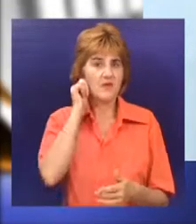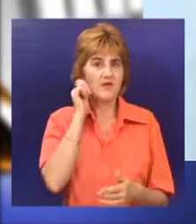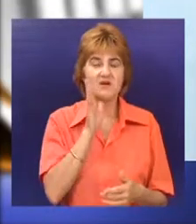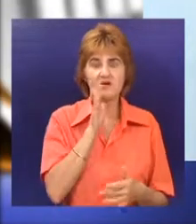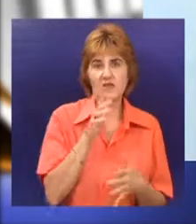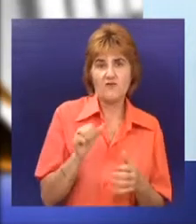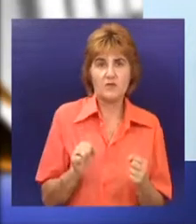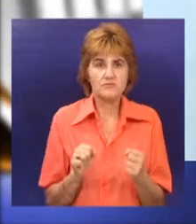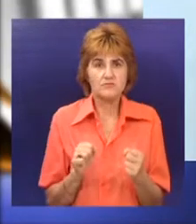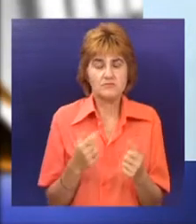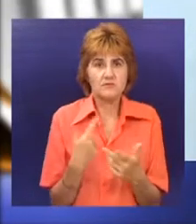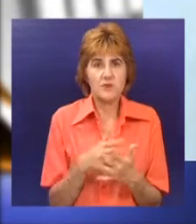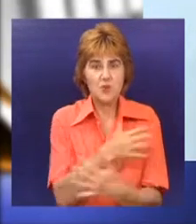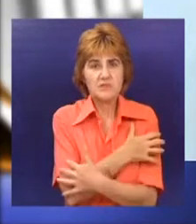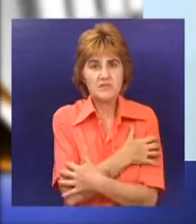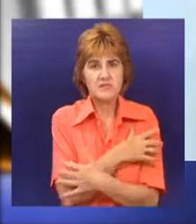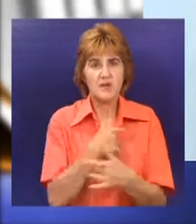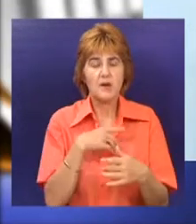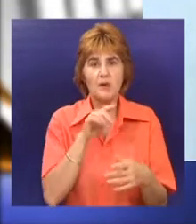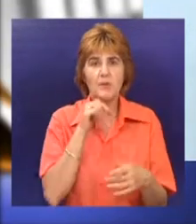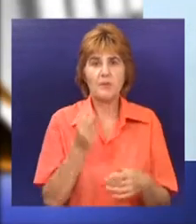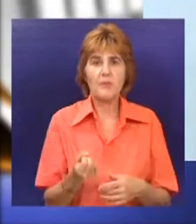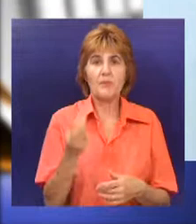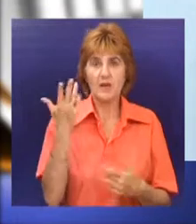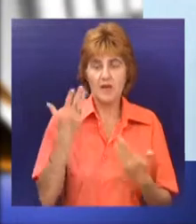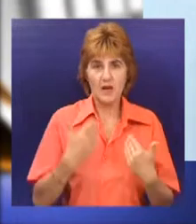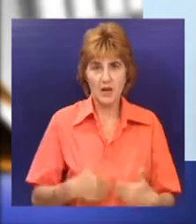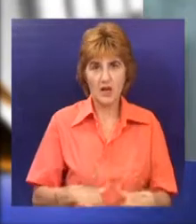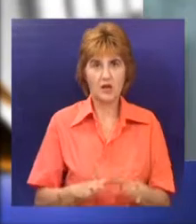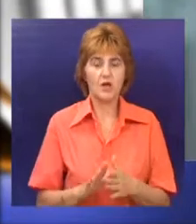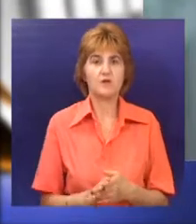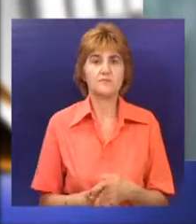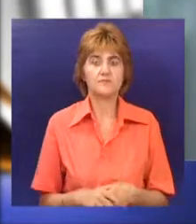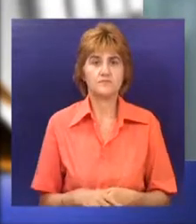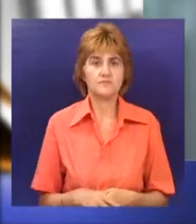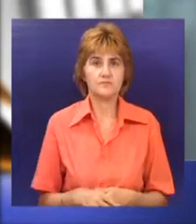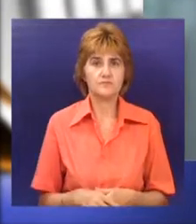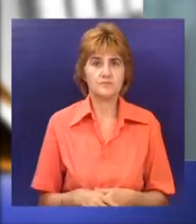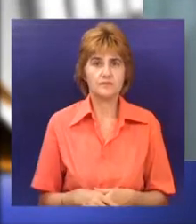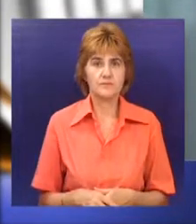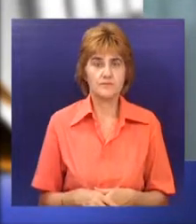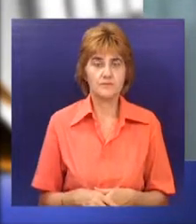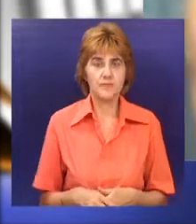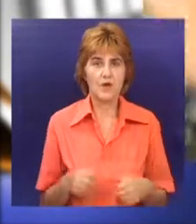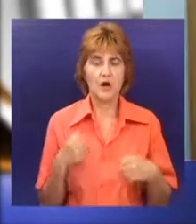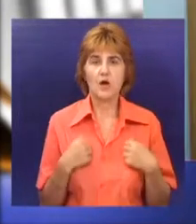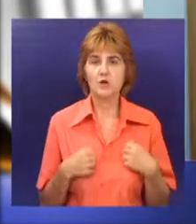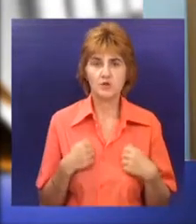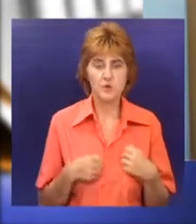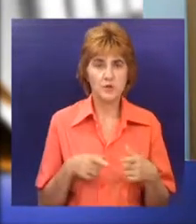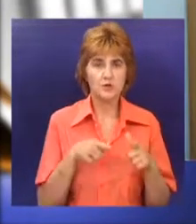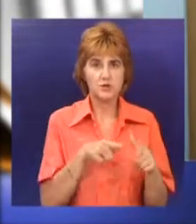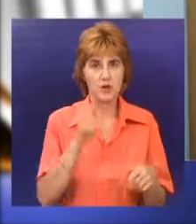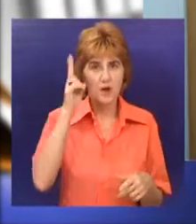da se ponaša prirodno, ove haljine su totalno krojene po našem telu, po našim dimenzijama. Subotička modna kreatorka